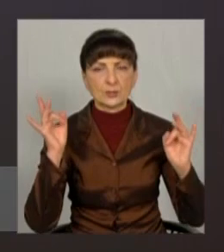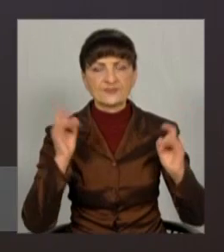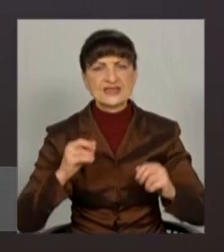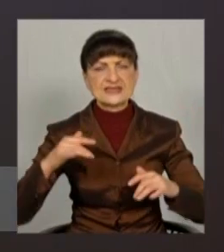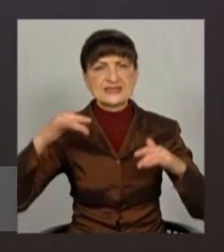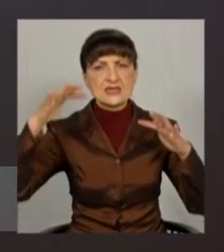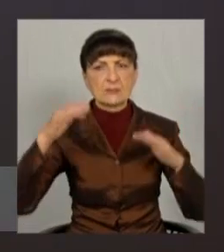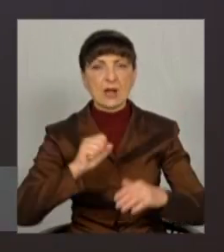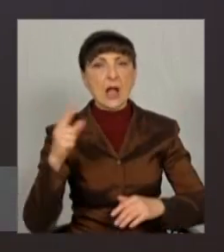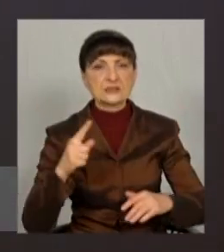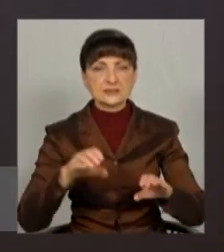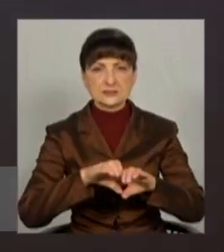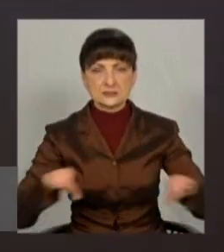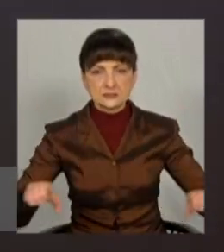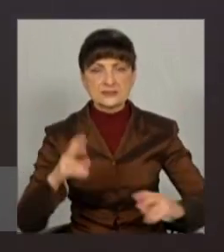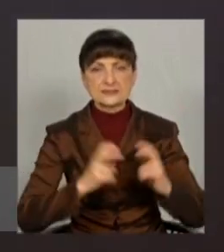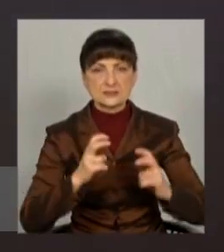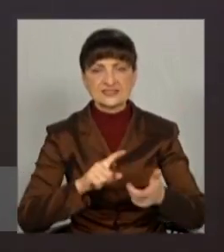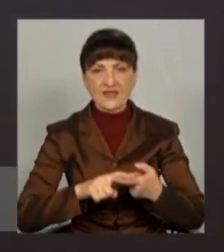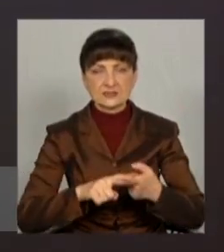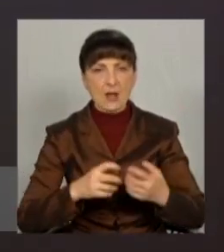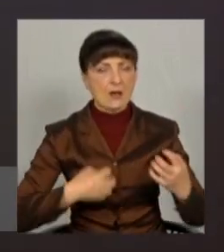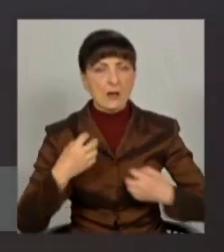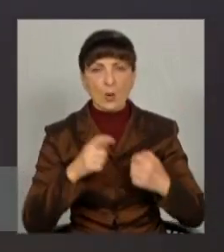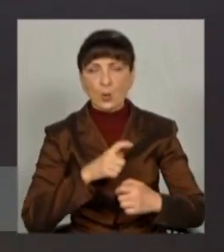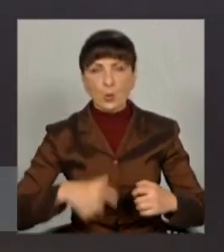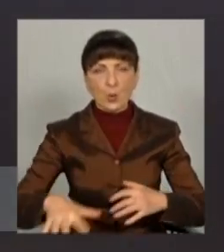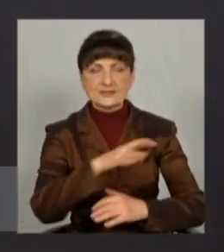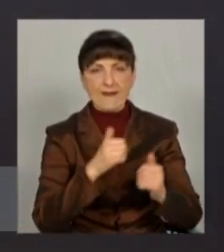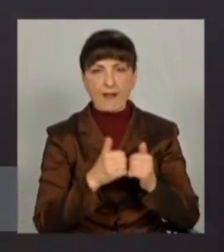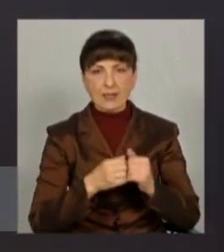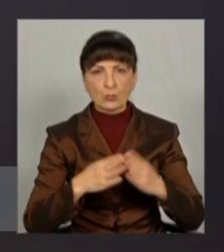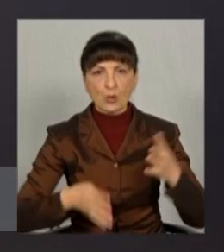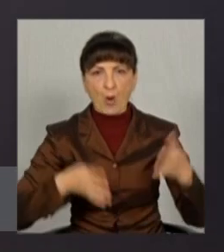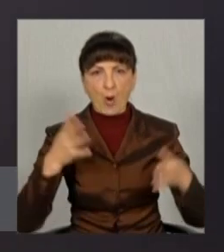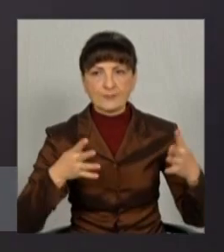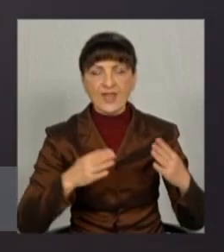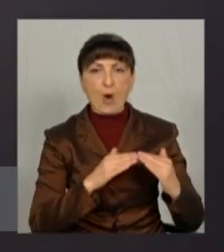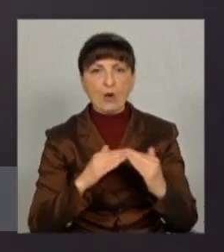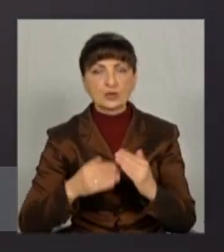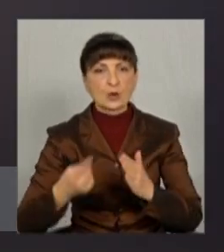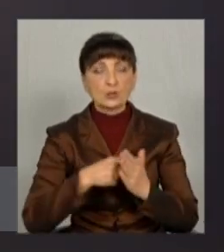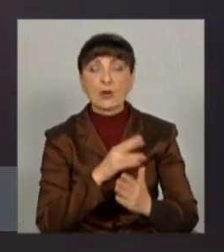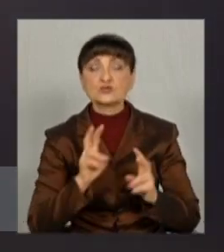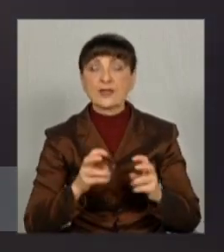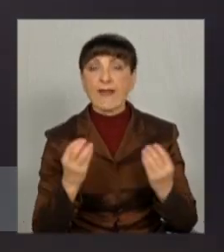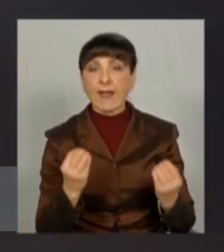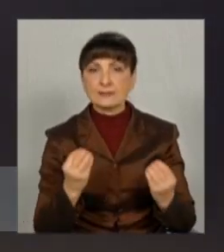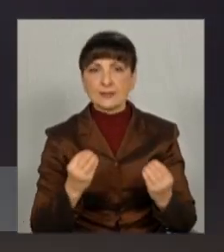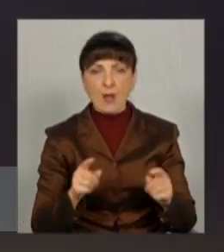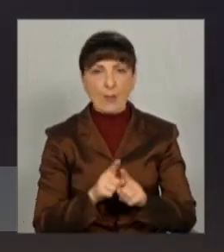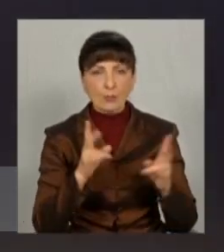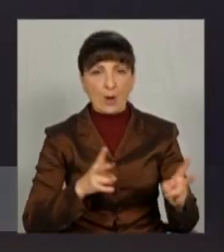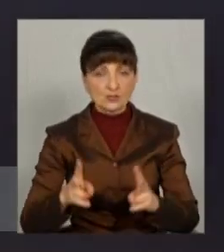Дым со стороны газораспределительной станции всполошил жителей жилого массива Береке. Коттеджный городок считается элитным, и подобных